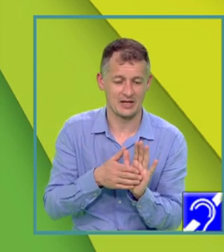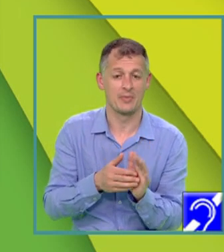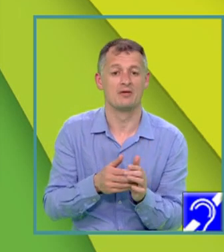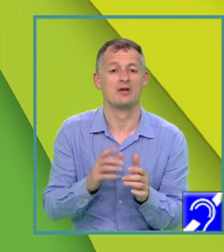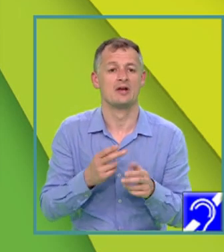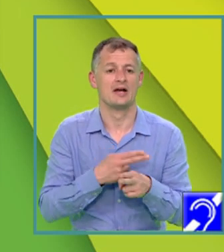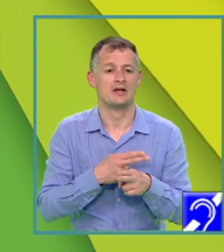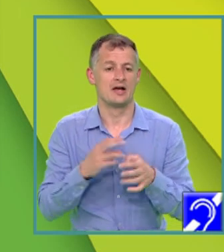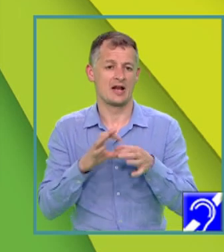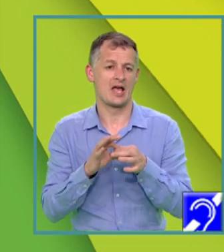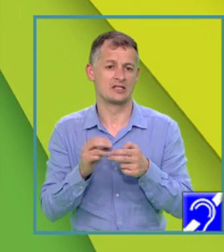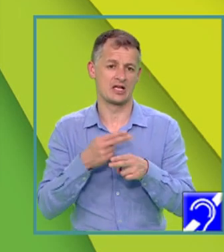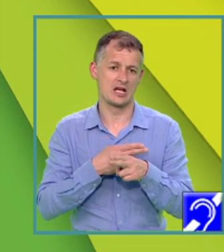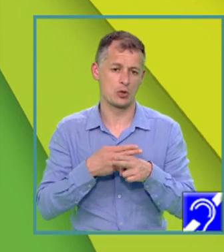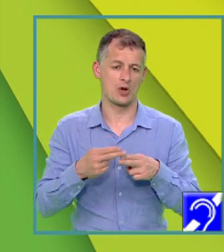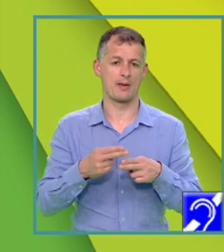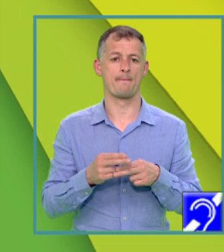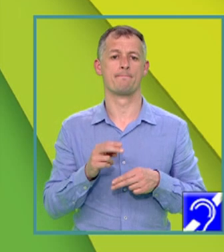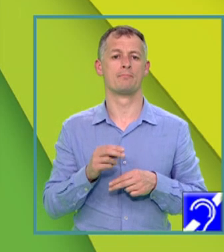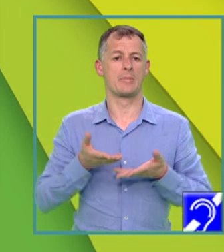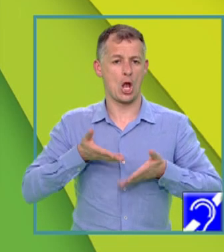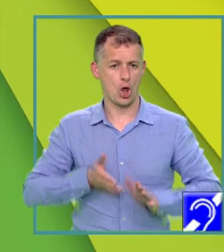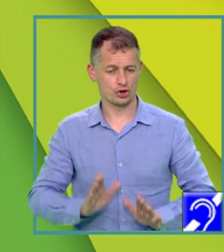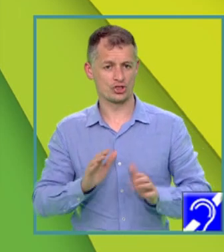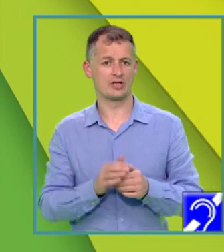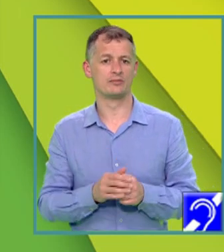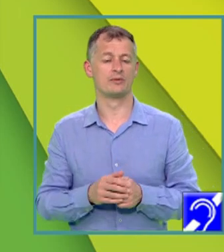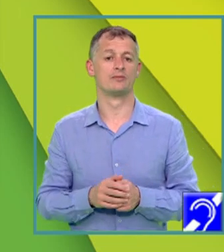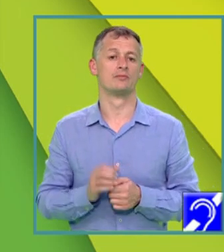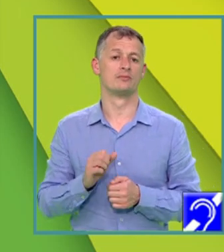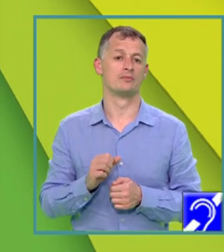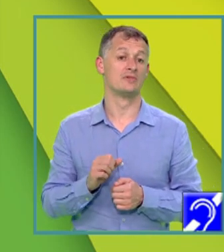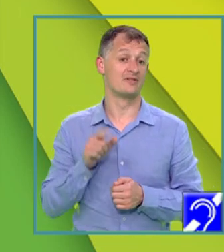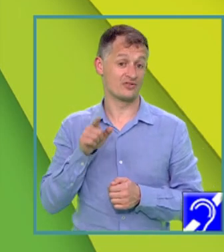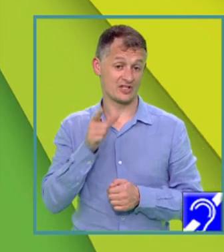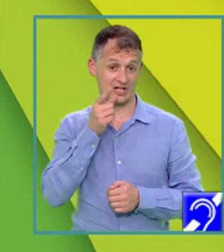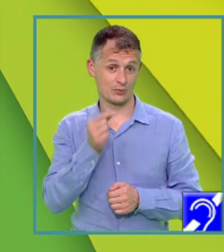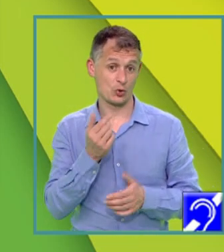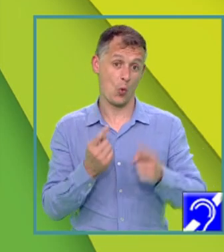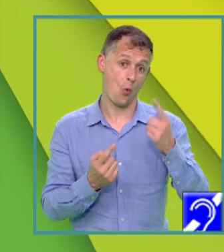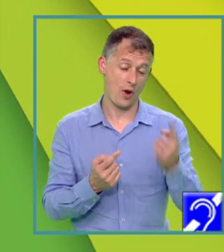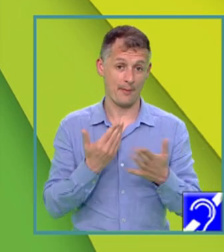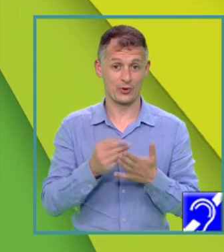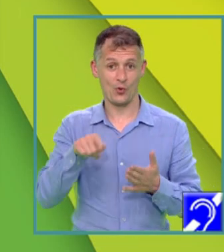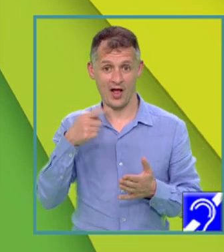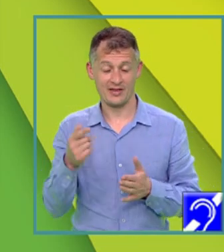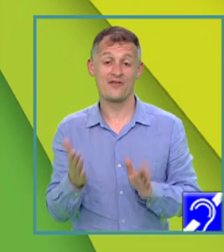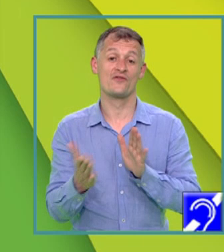natural, biologice, mutuale, juridice, dar atenție, acestea răspund una pentru alta în fața